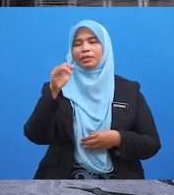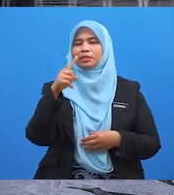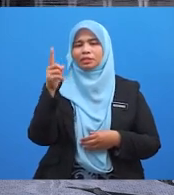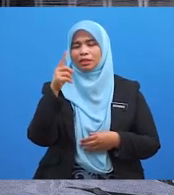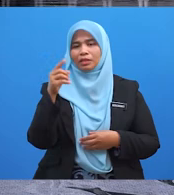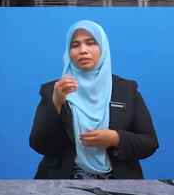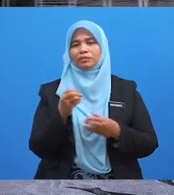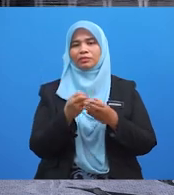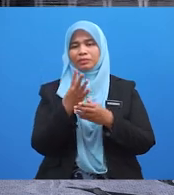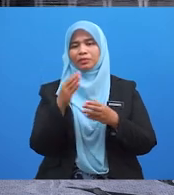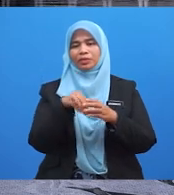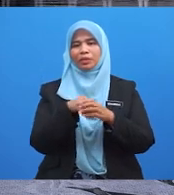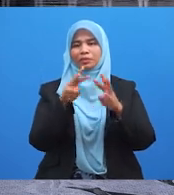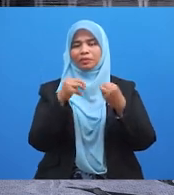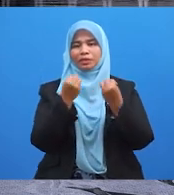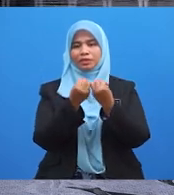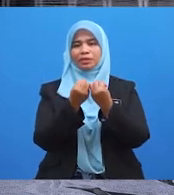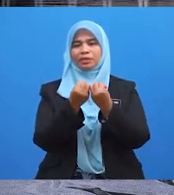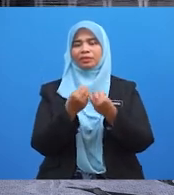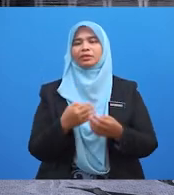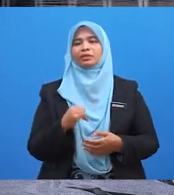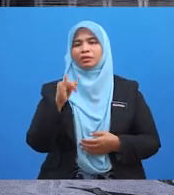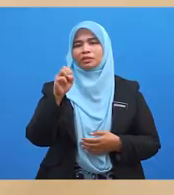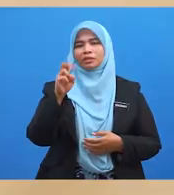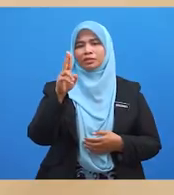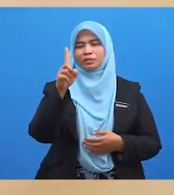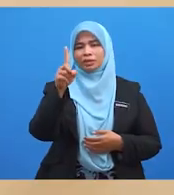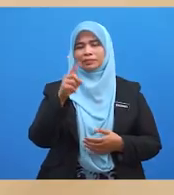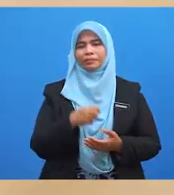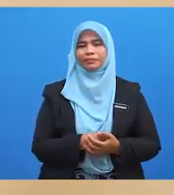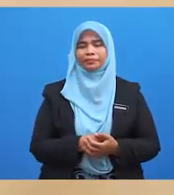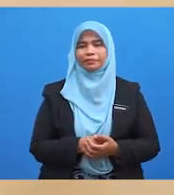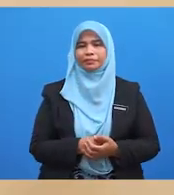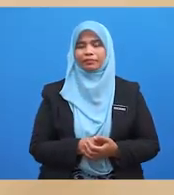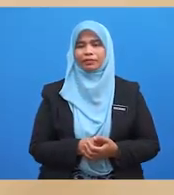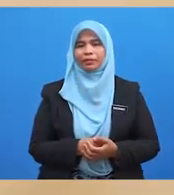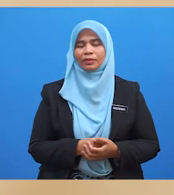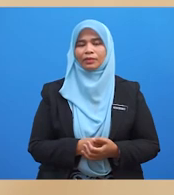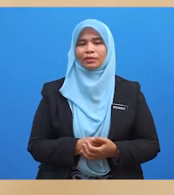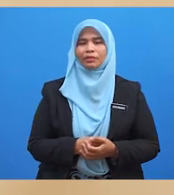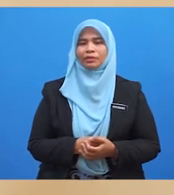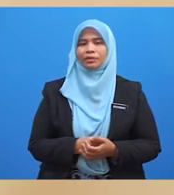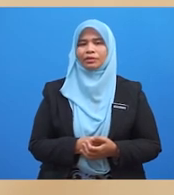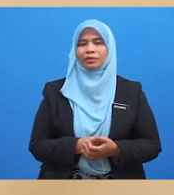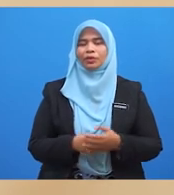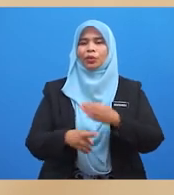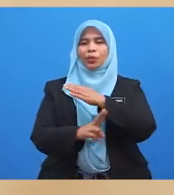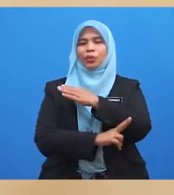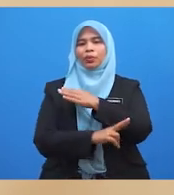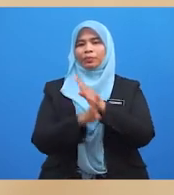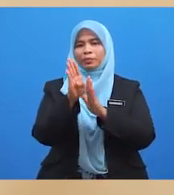timbul dalam masyarakat kita. Isu yang pertama, iaitu isu yang berkaitan dengan